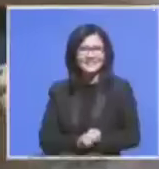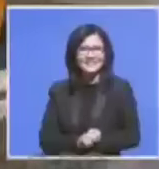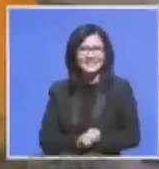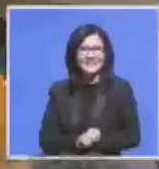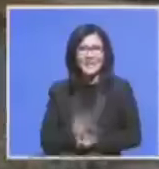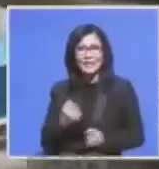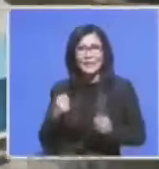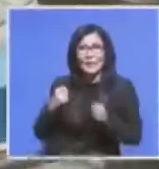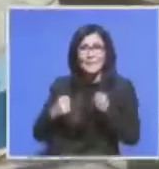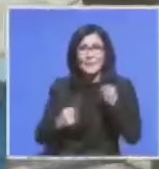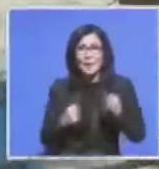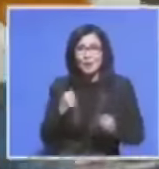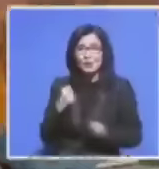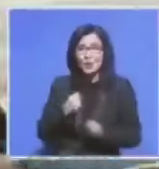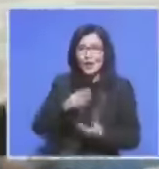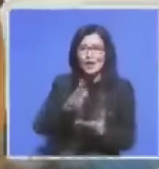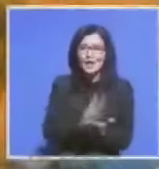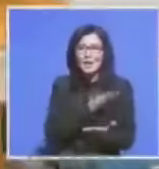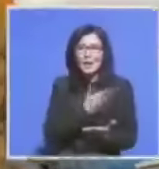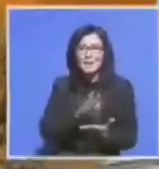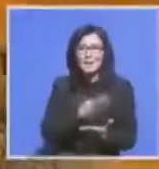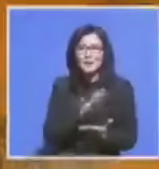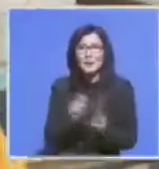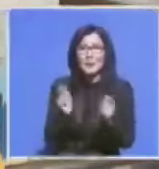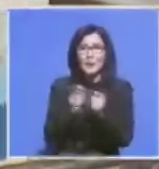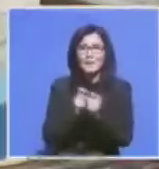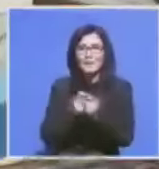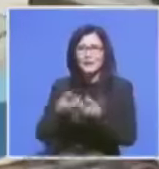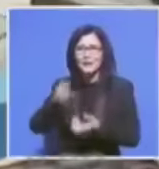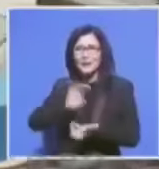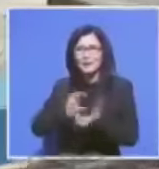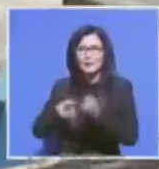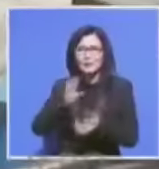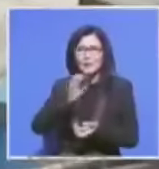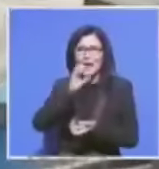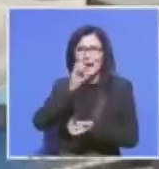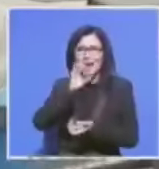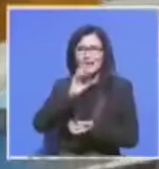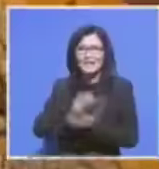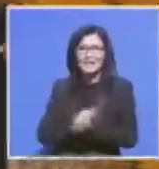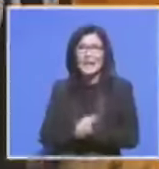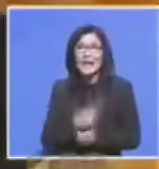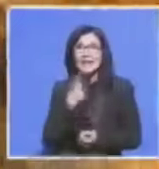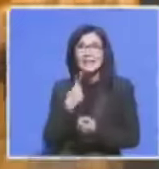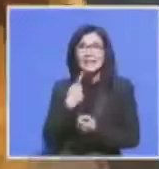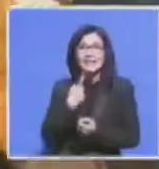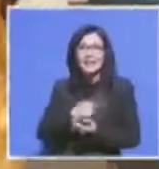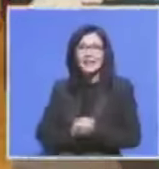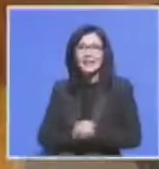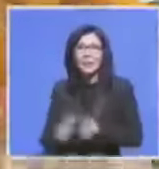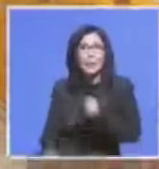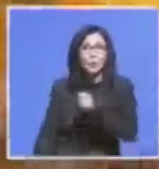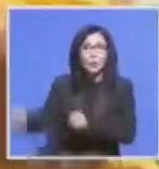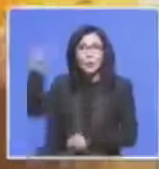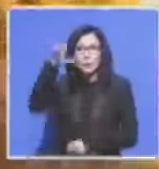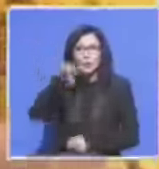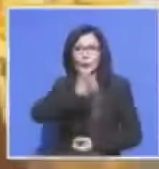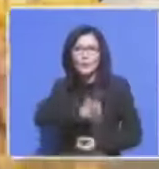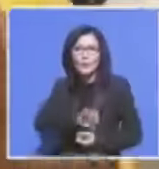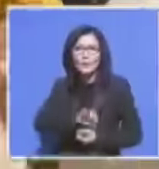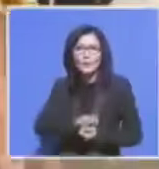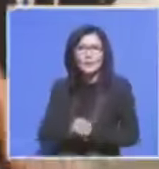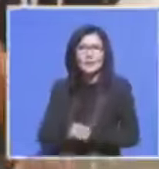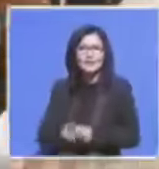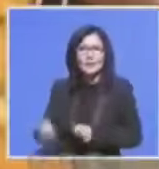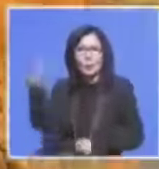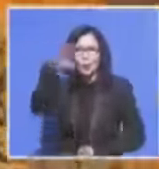Sambil berjoget diiringi musik, Adi lincah meracik minuman pesanan pelanggannya. Sesekali, Adi melakukan atraksi dengan memasukkan minuman dingin ke